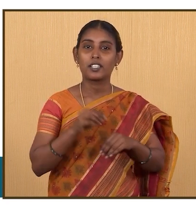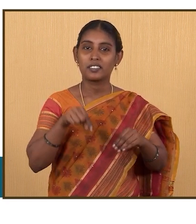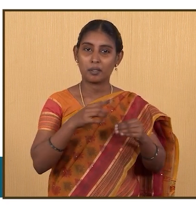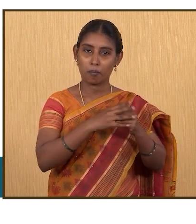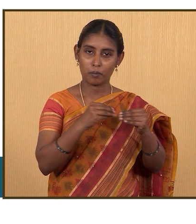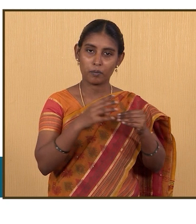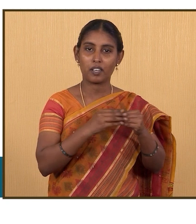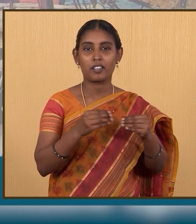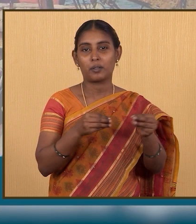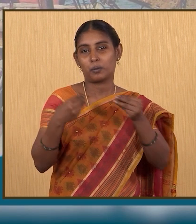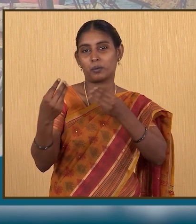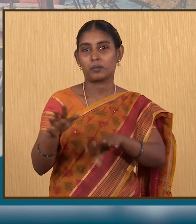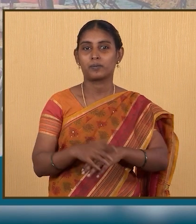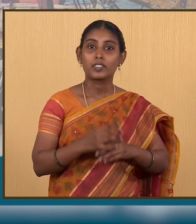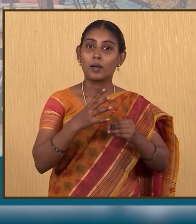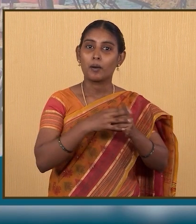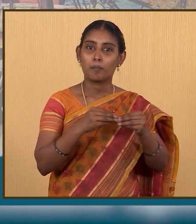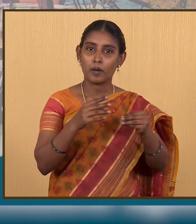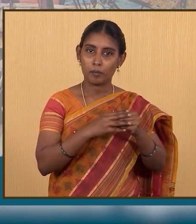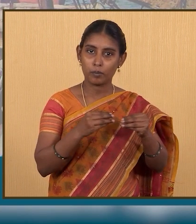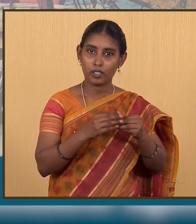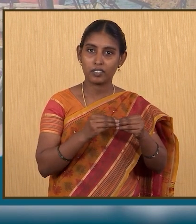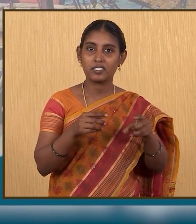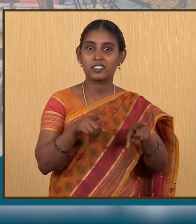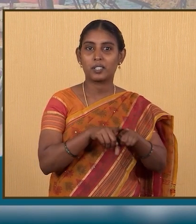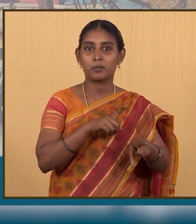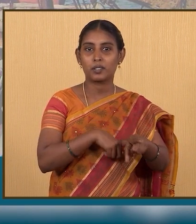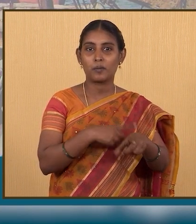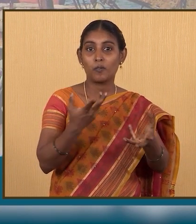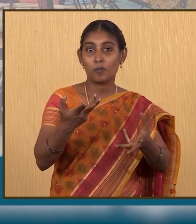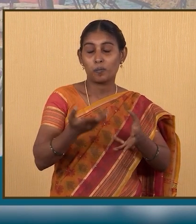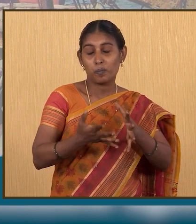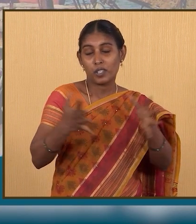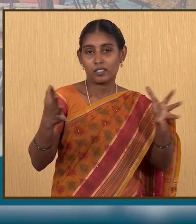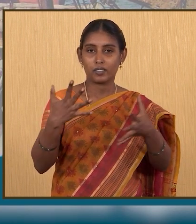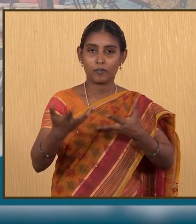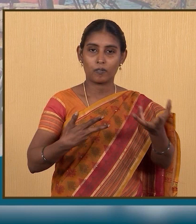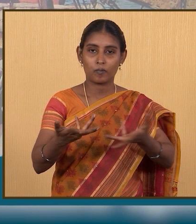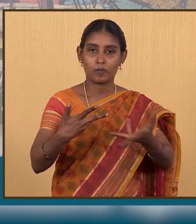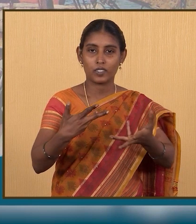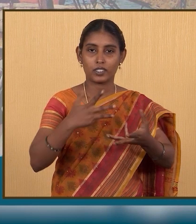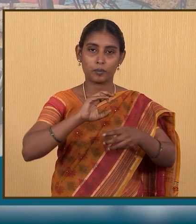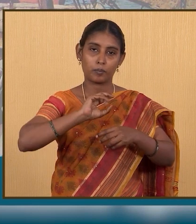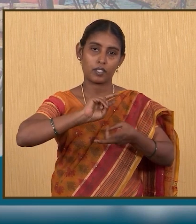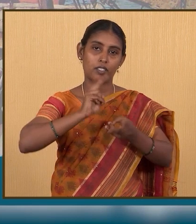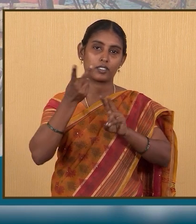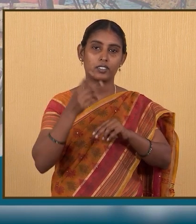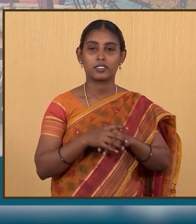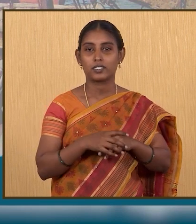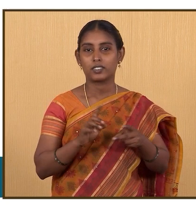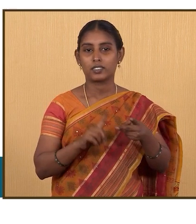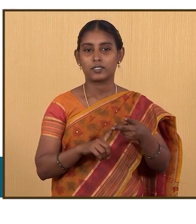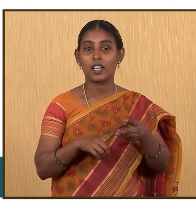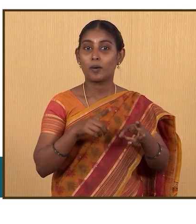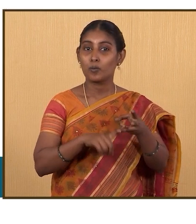இந்த பம்பாயை ஒரு மிகப்பெரிய வணிக மையமாக மாற்றிடுவாங்க. சரி, அடுத்து நம்ம பார்க்க